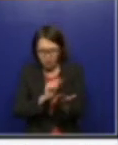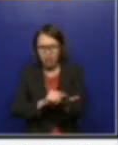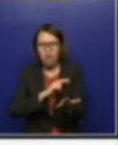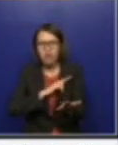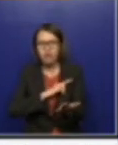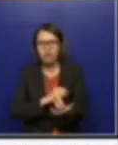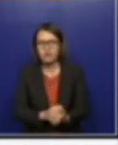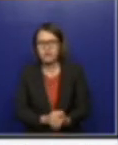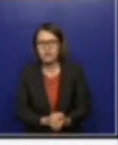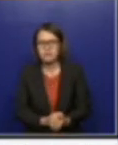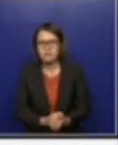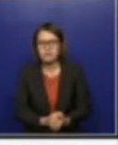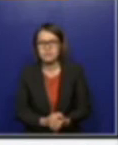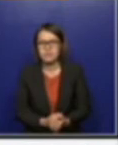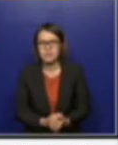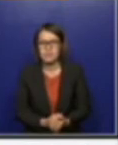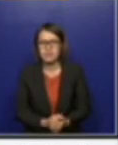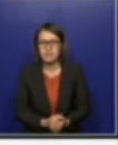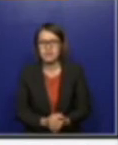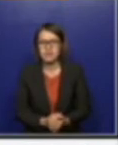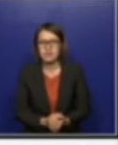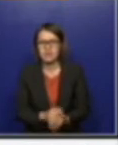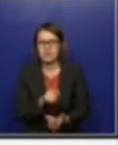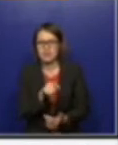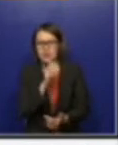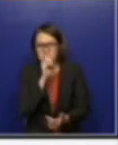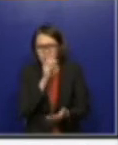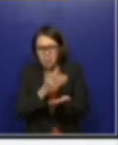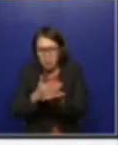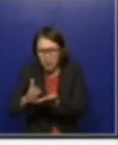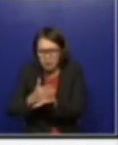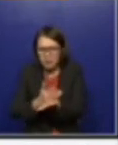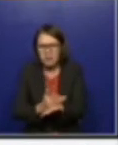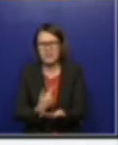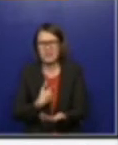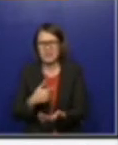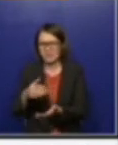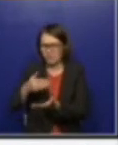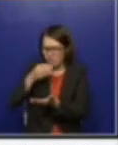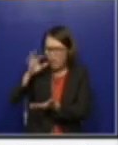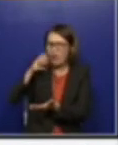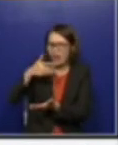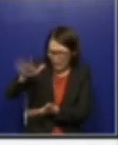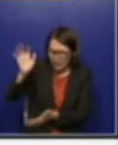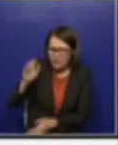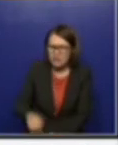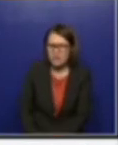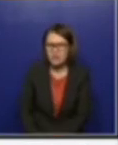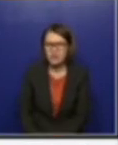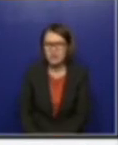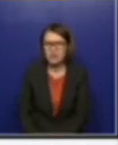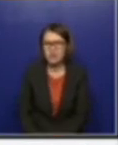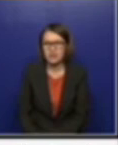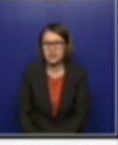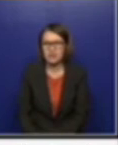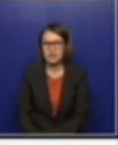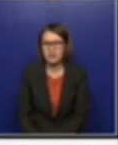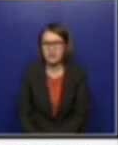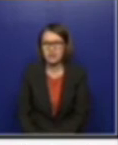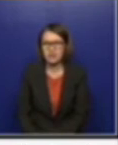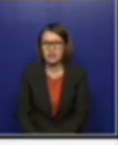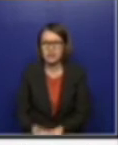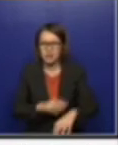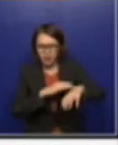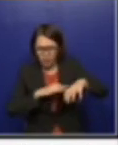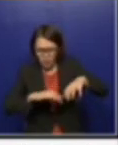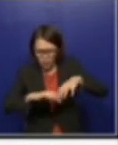เอาชนะคอมมิวนิสต์ก็บอกให้เขาไปอยู่ปั้นให้เขาอยู่เวลานี้ฟ้องไงไล่เขาออกที่เกาหลีเป๊ะต่อสู้มาจนแต่ราช